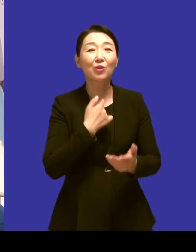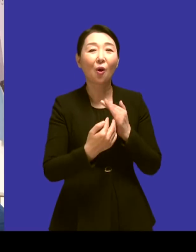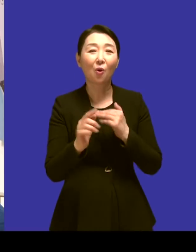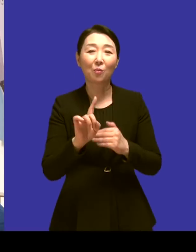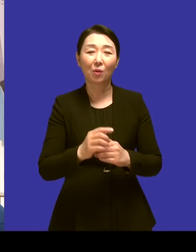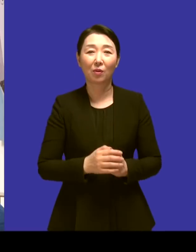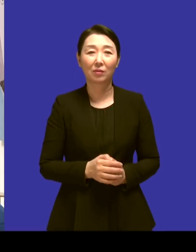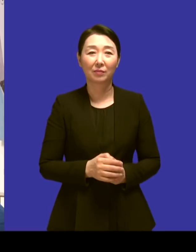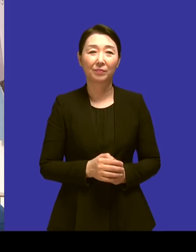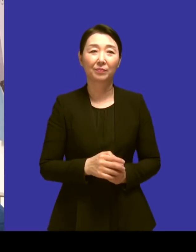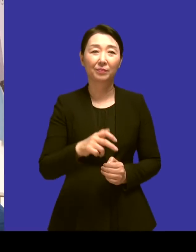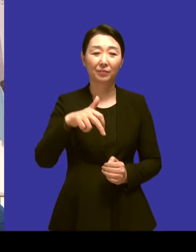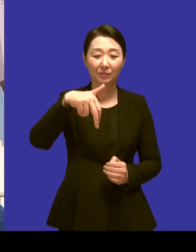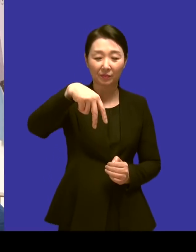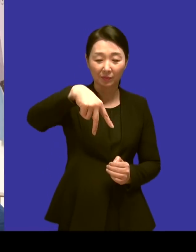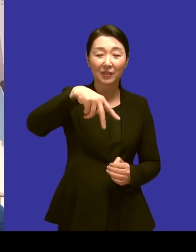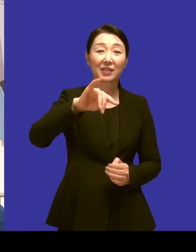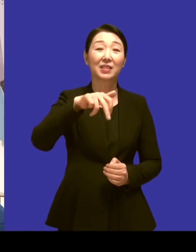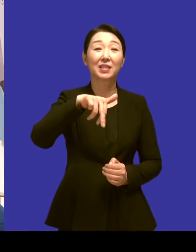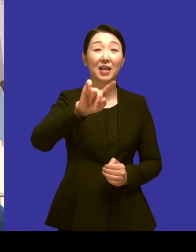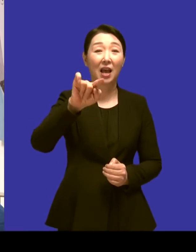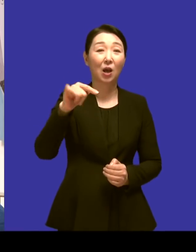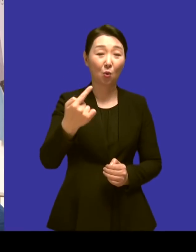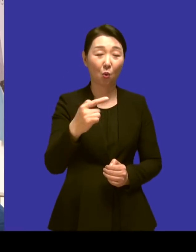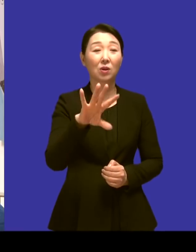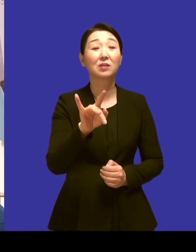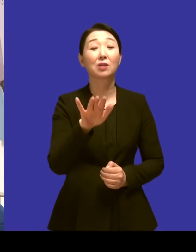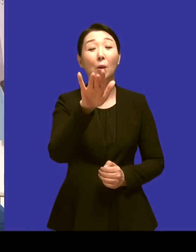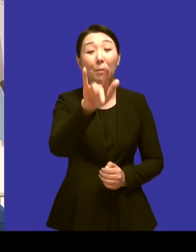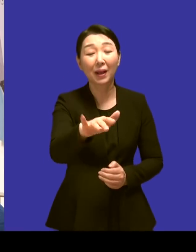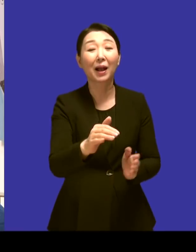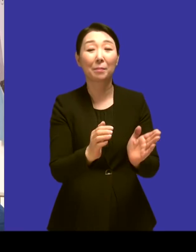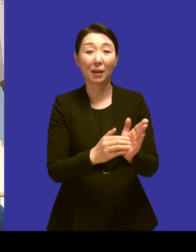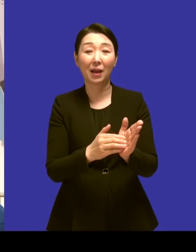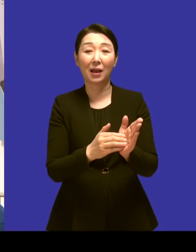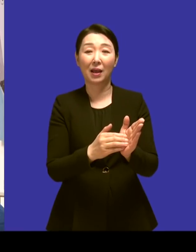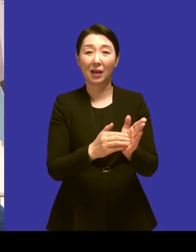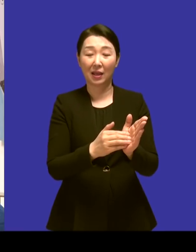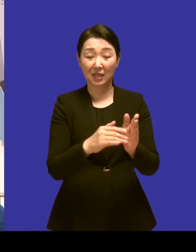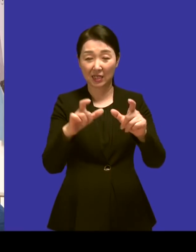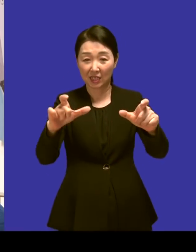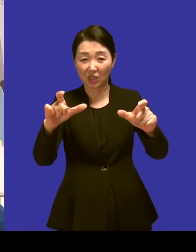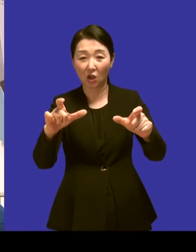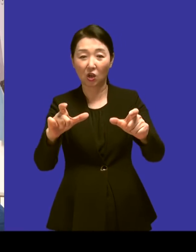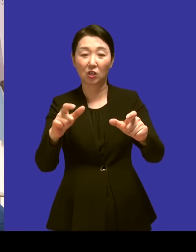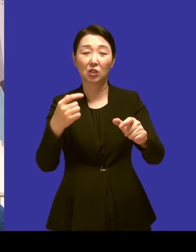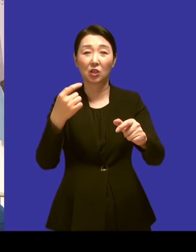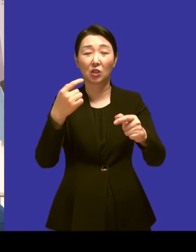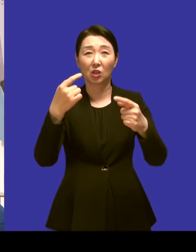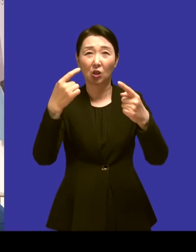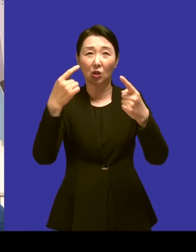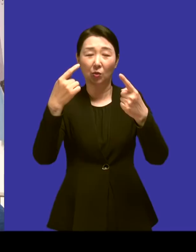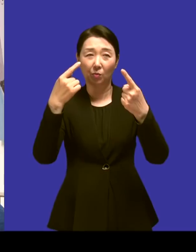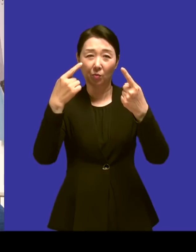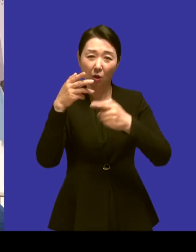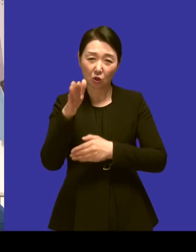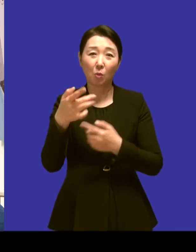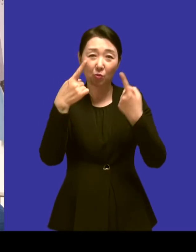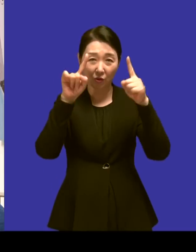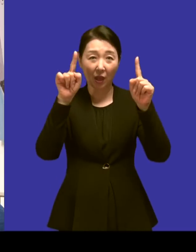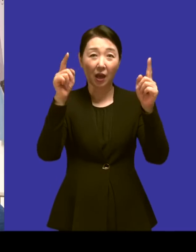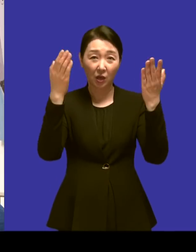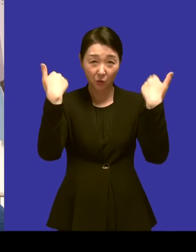시작했어요? 시카고에 갔고요. 네. 시카고에 처음 가서 시카고의 서벌브 지역에 있는 한 그 전문대학교로 가게 됐어요. 예. 근데